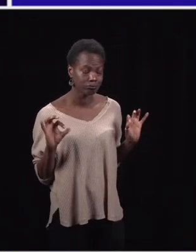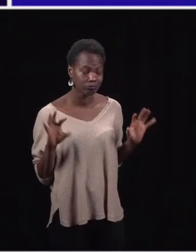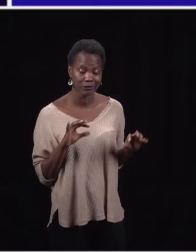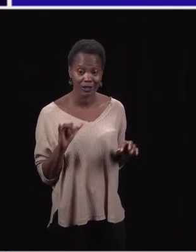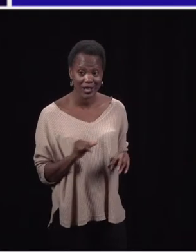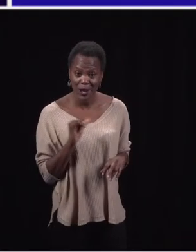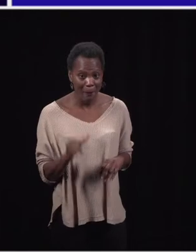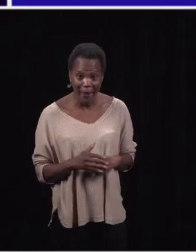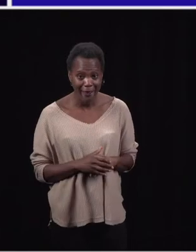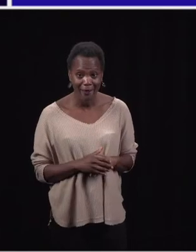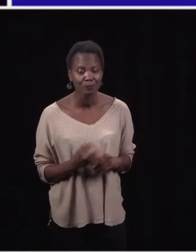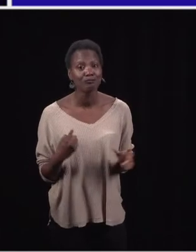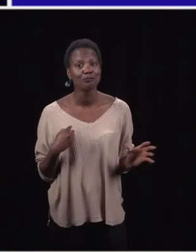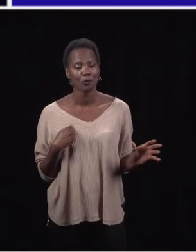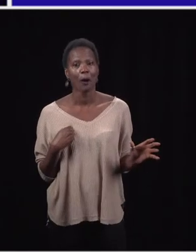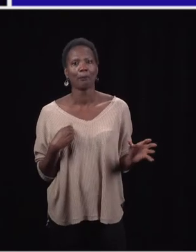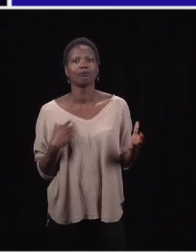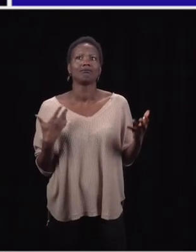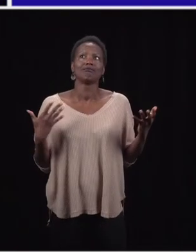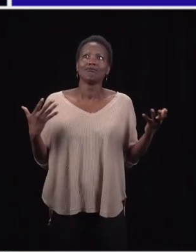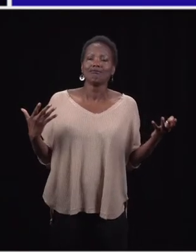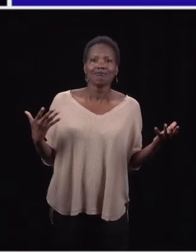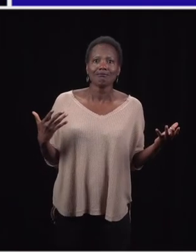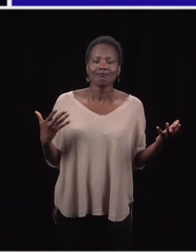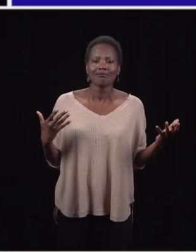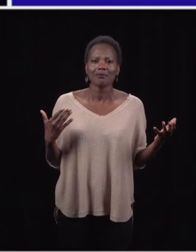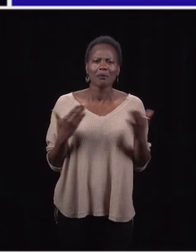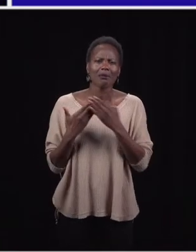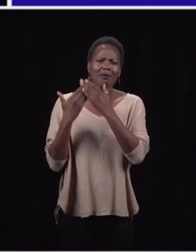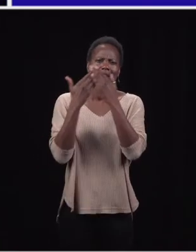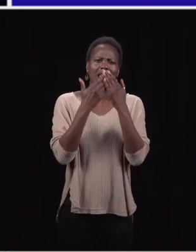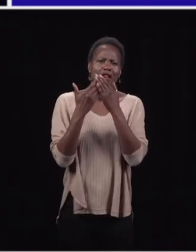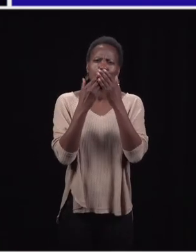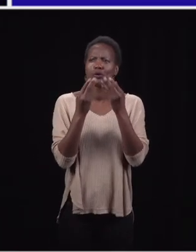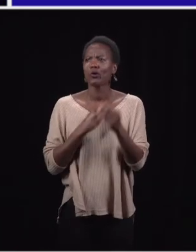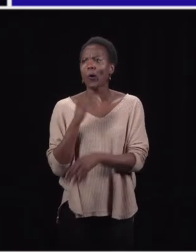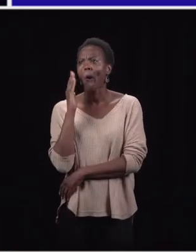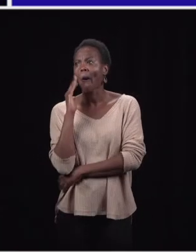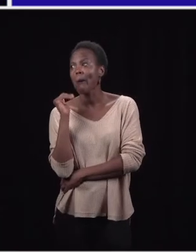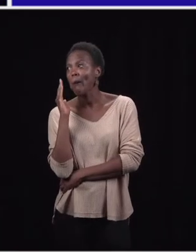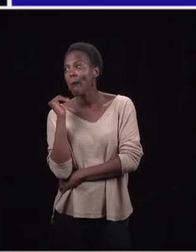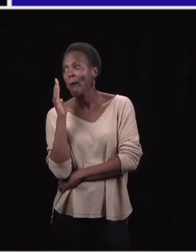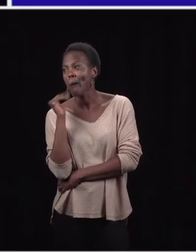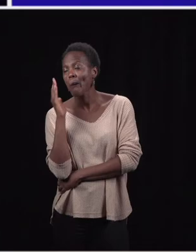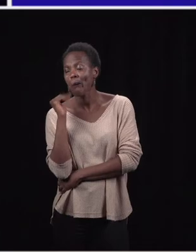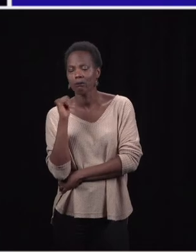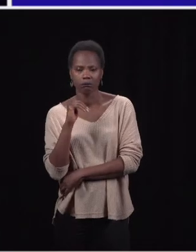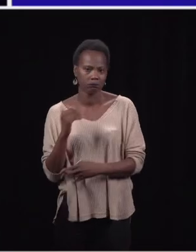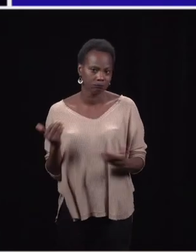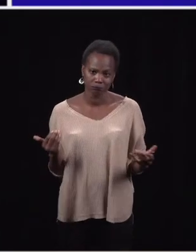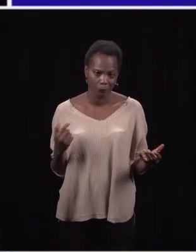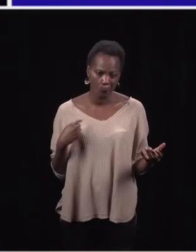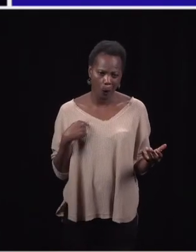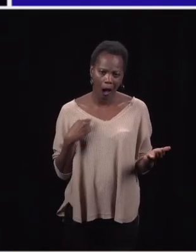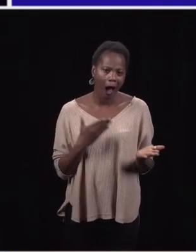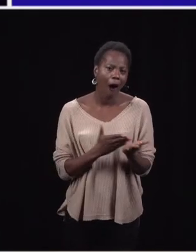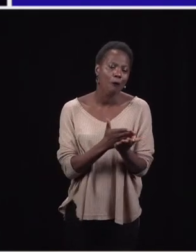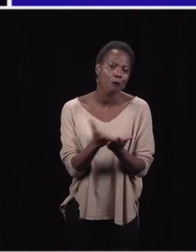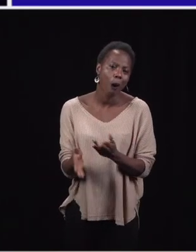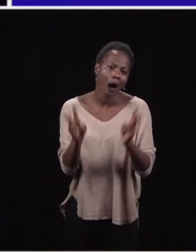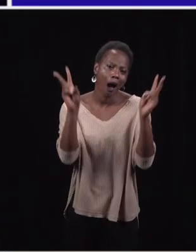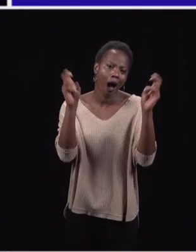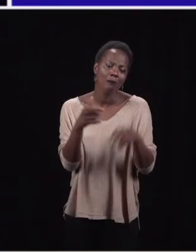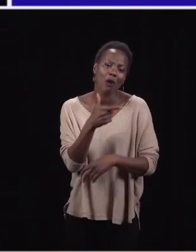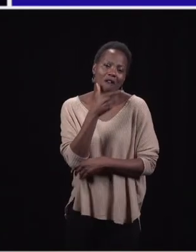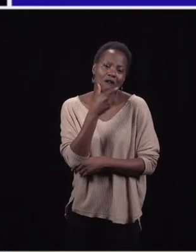j'ai je me suis très vite ennuyé à l'école et j'ai emprunté une voix plutôt facile parce que